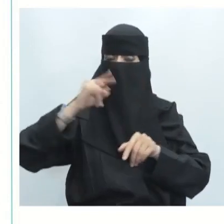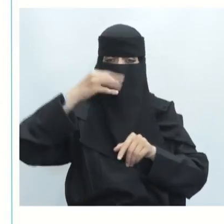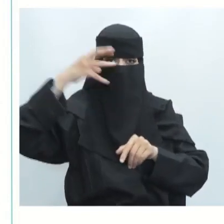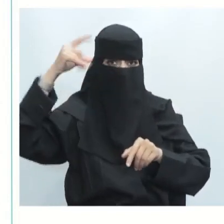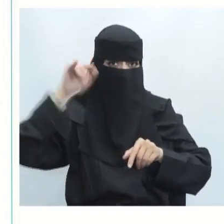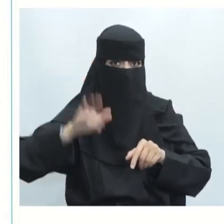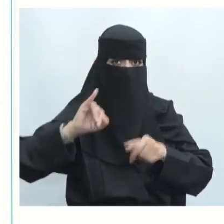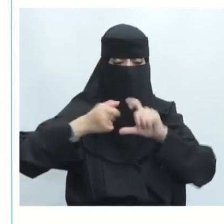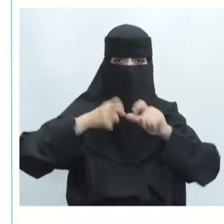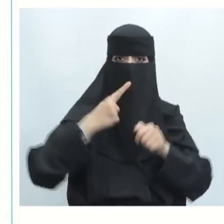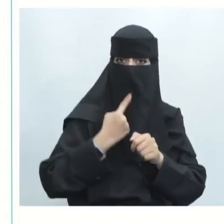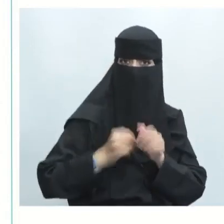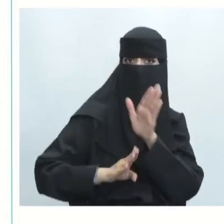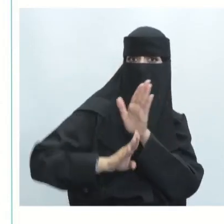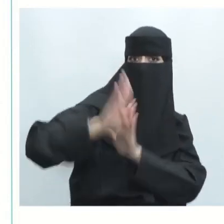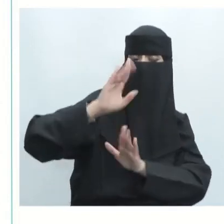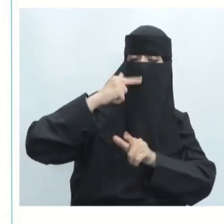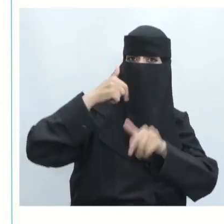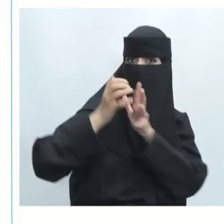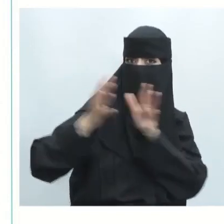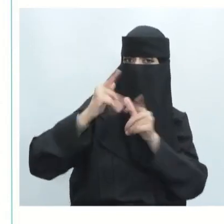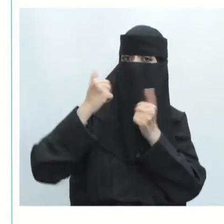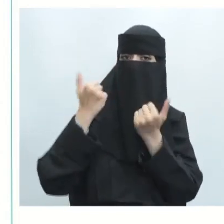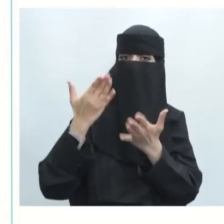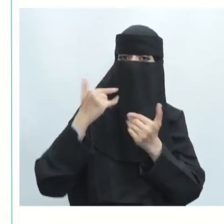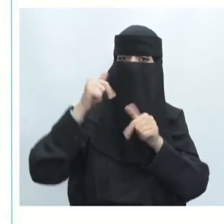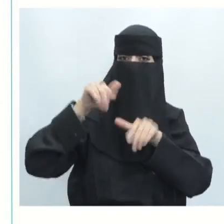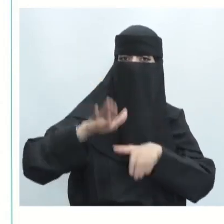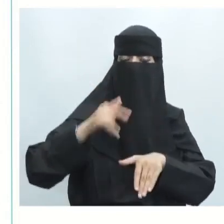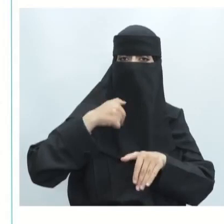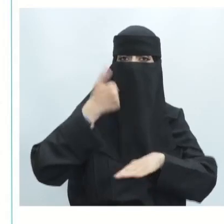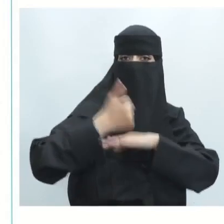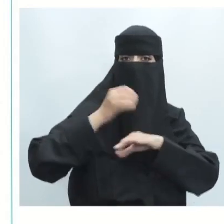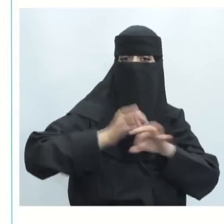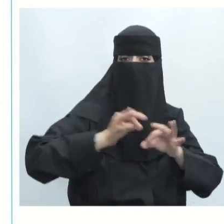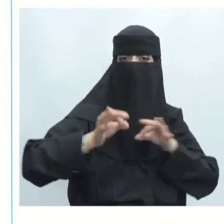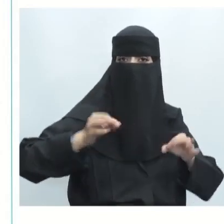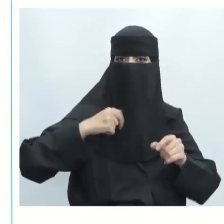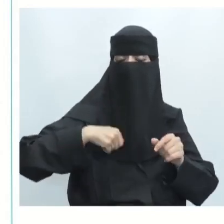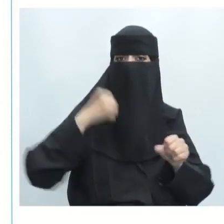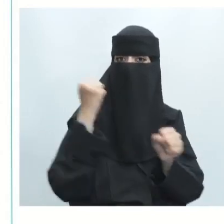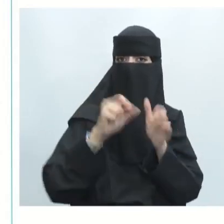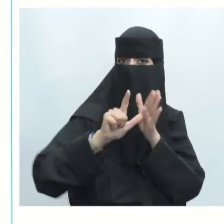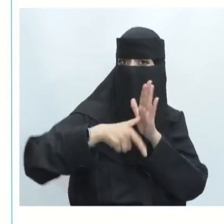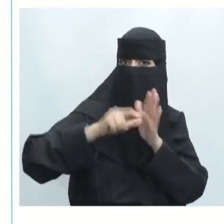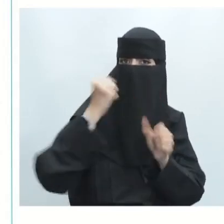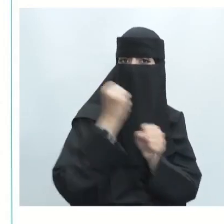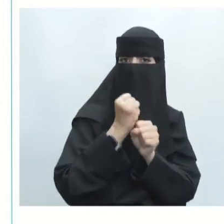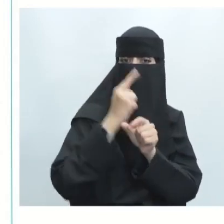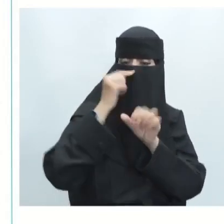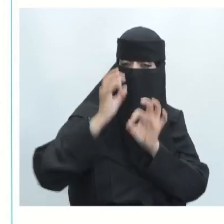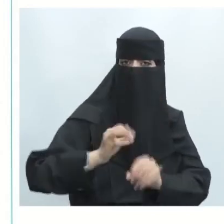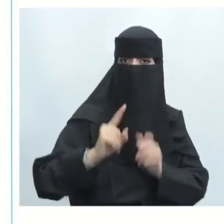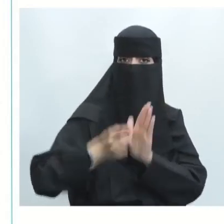تنشد التغيير والتطوير ولا يتوفر لديها خطه عمل ذكرنا عمليه التخطيط بشكل عام هي تقوم